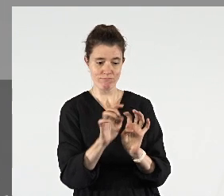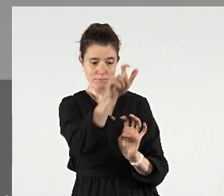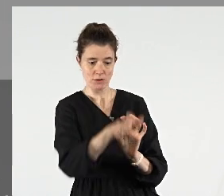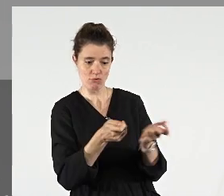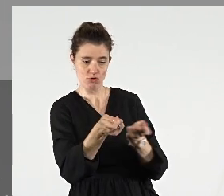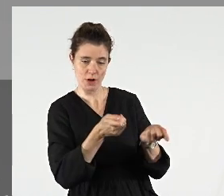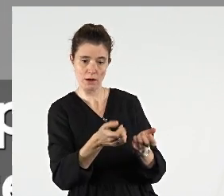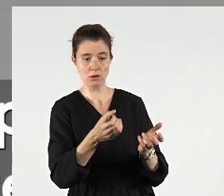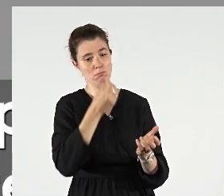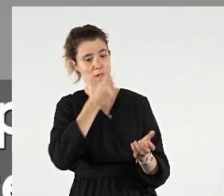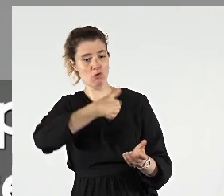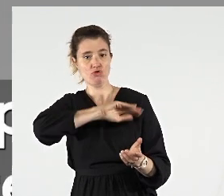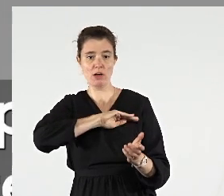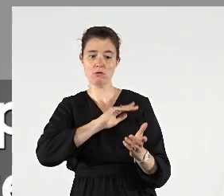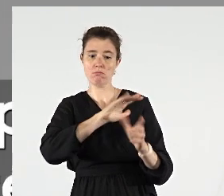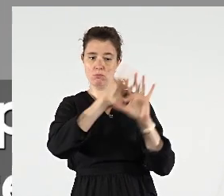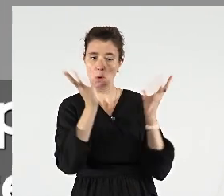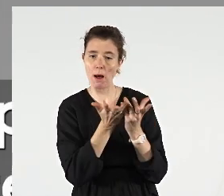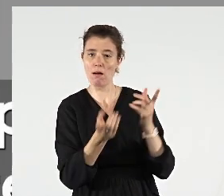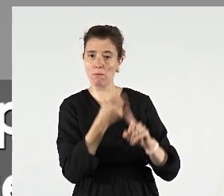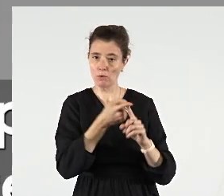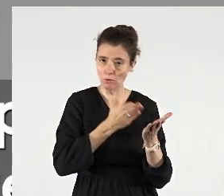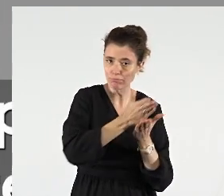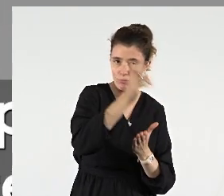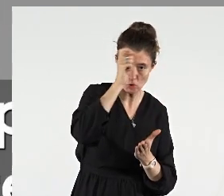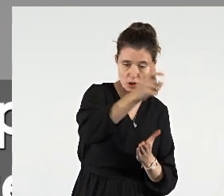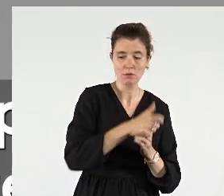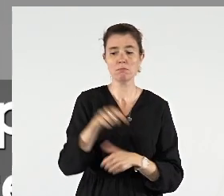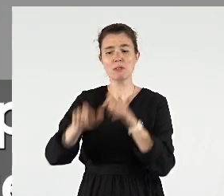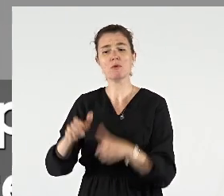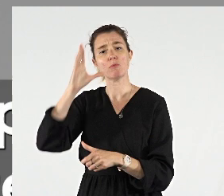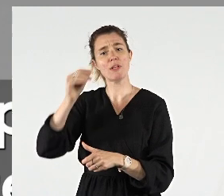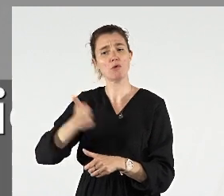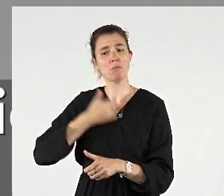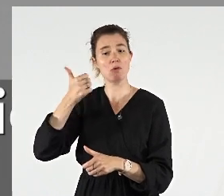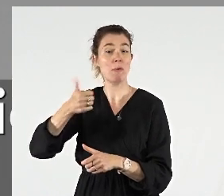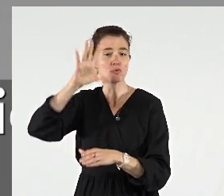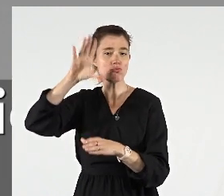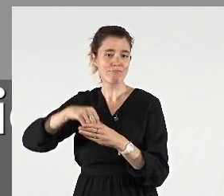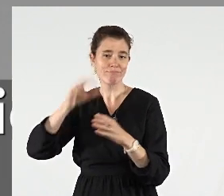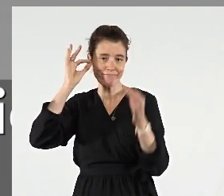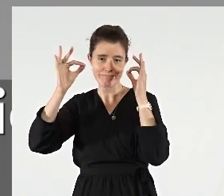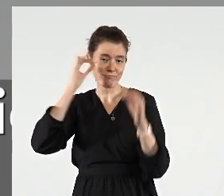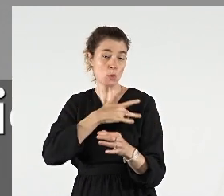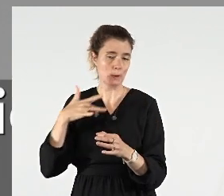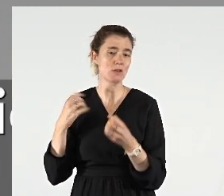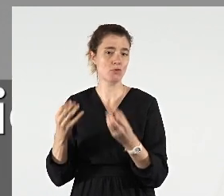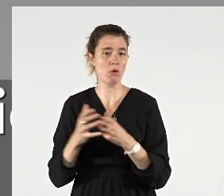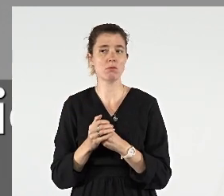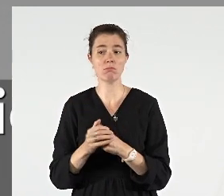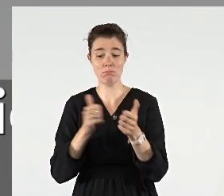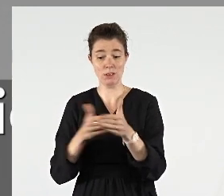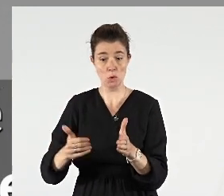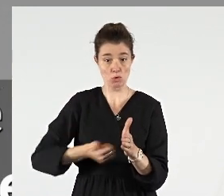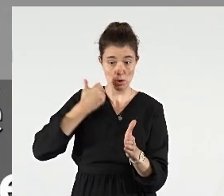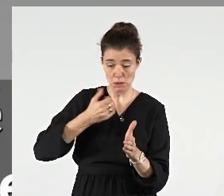personnes. Les professionnels de l'autonomie sont pour beaucoup des professionnels de santé. Or, pour que le secteur de l'autonomie se porte